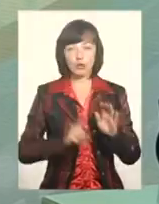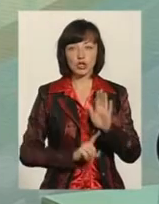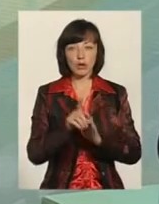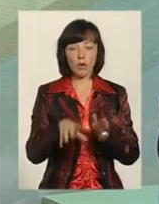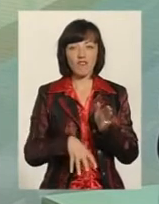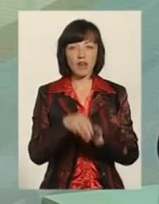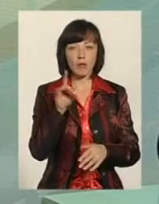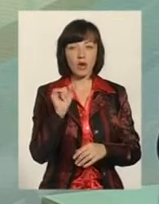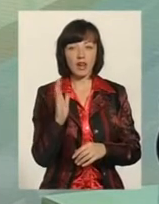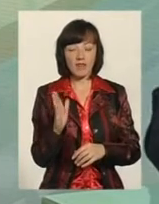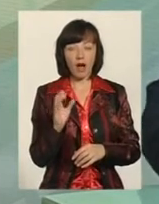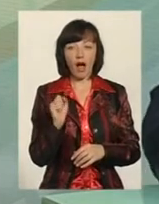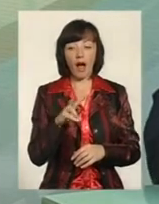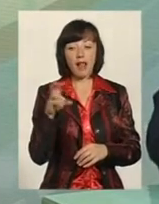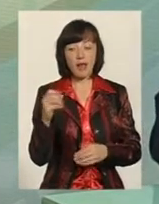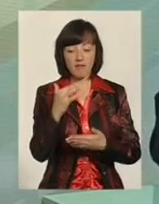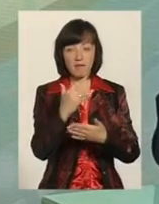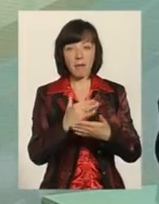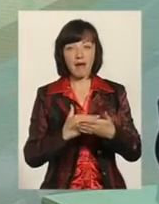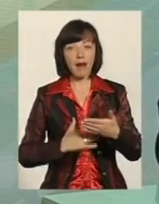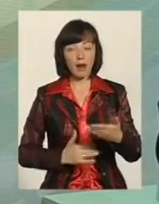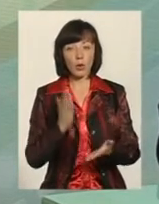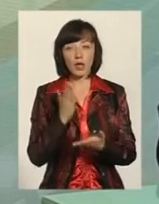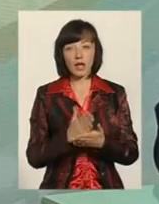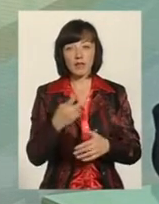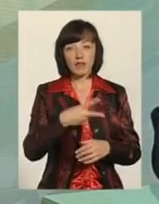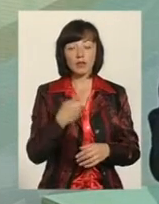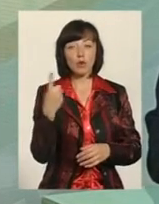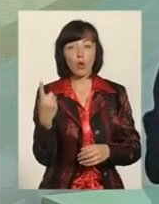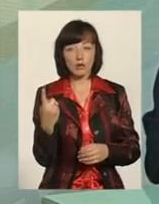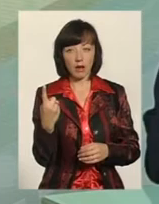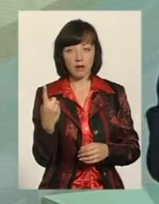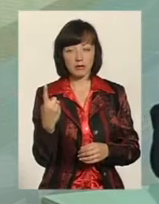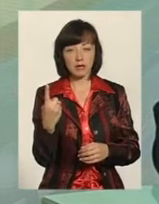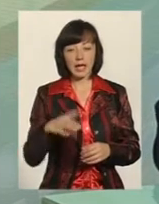виборів, але в тому переліку є тільки